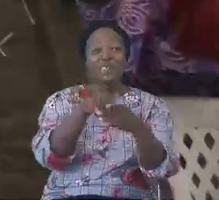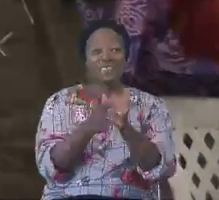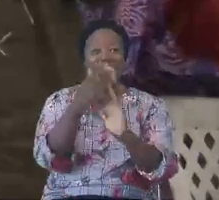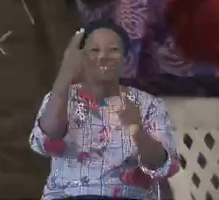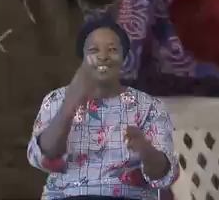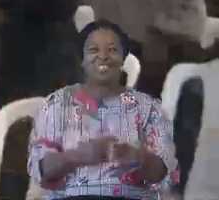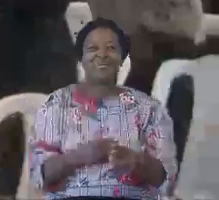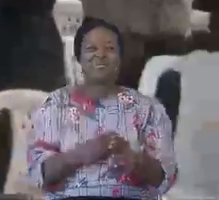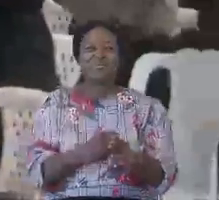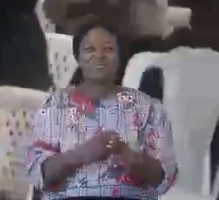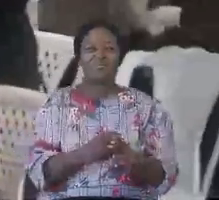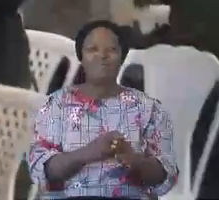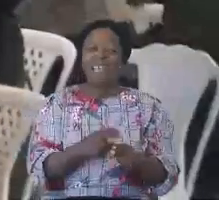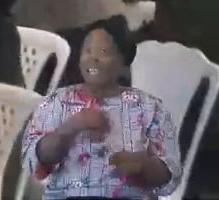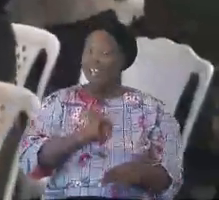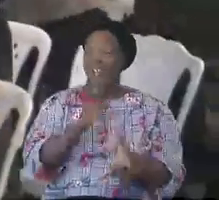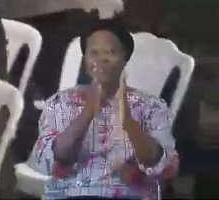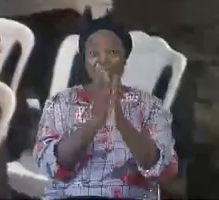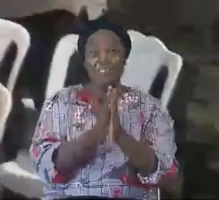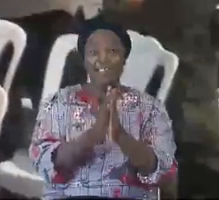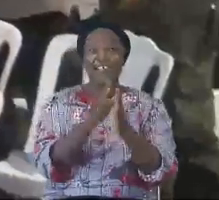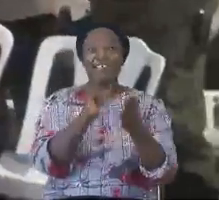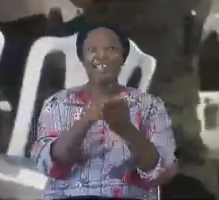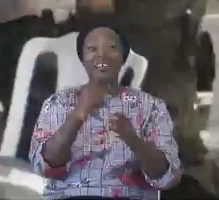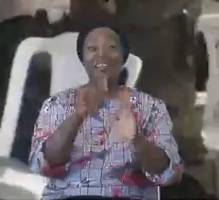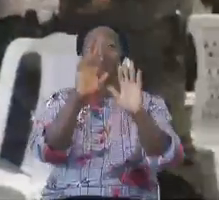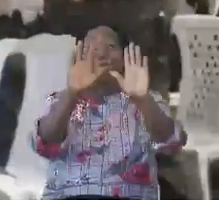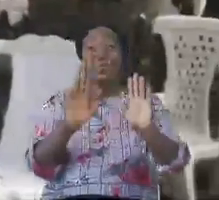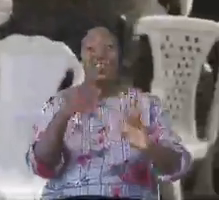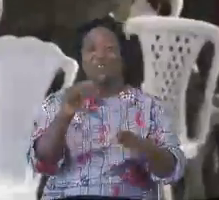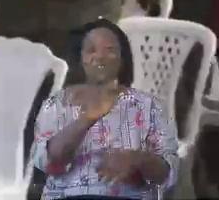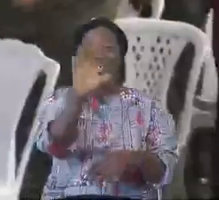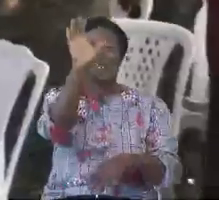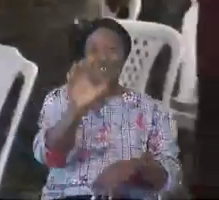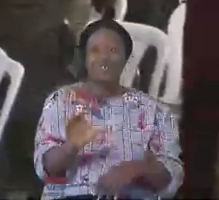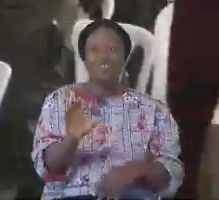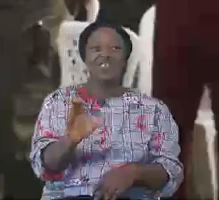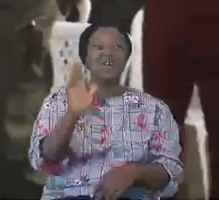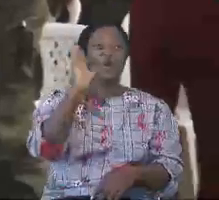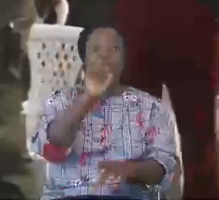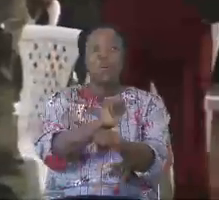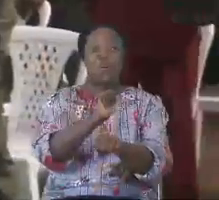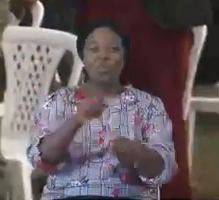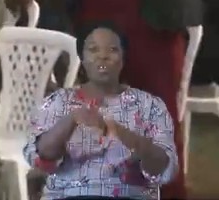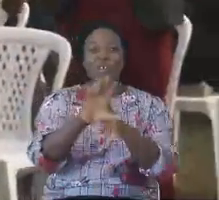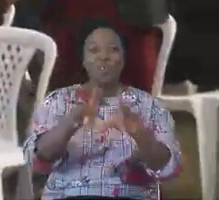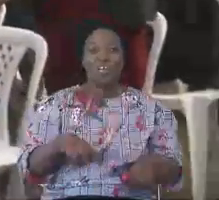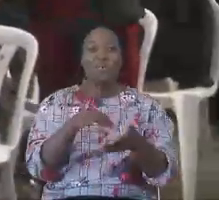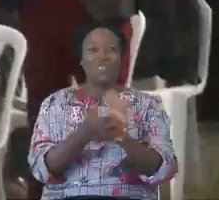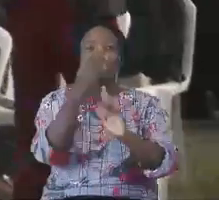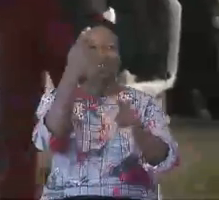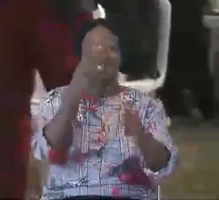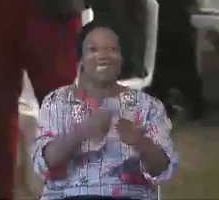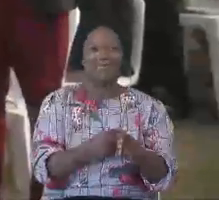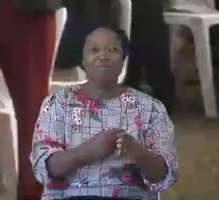Dieu. Félicitations à chacun au nom de Jésus. Et je prie